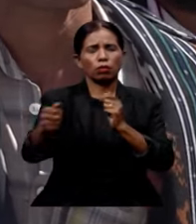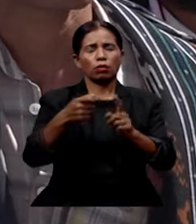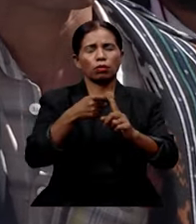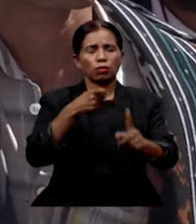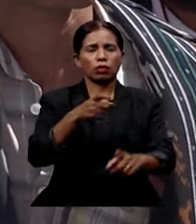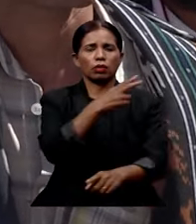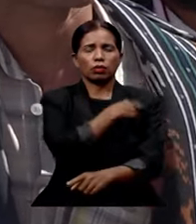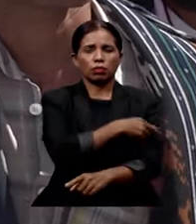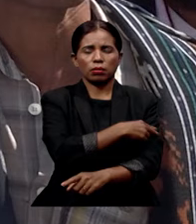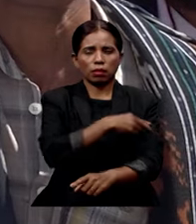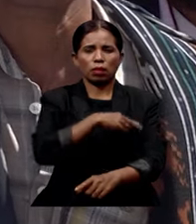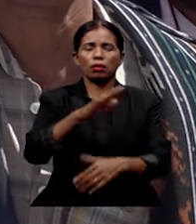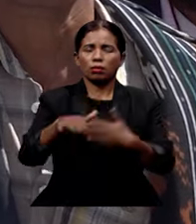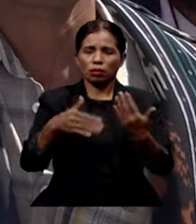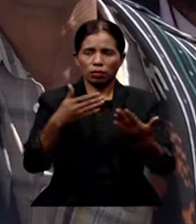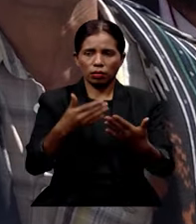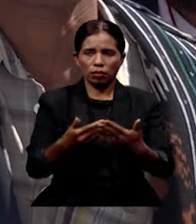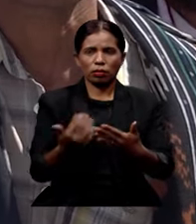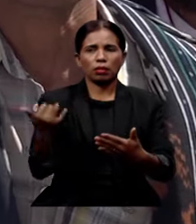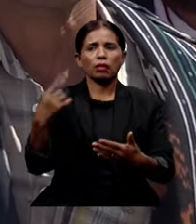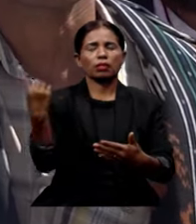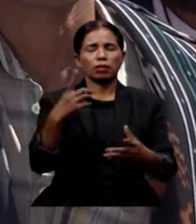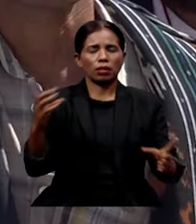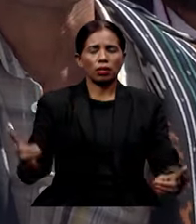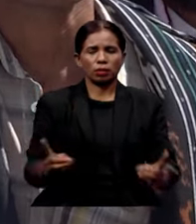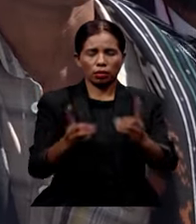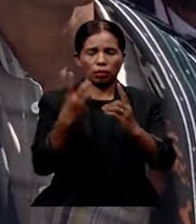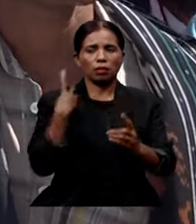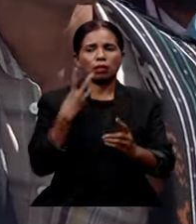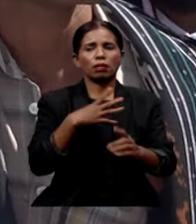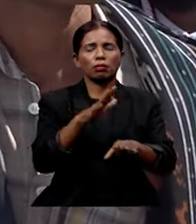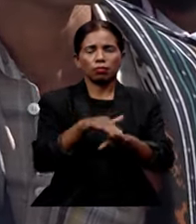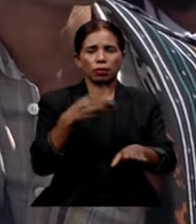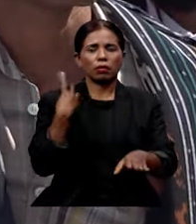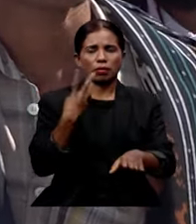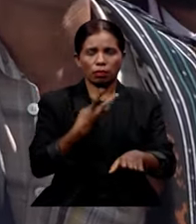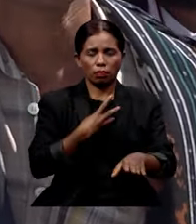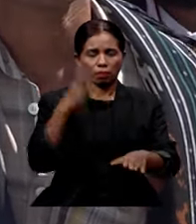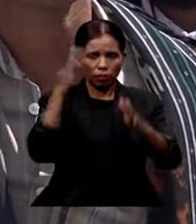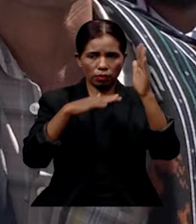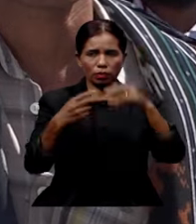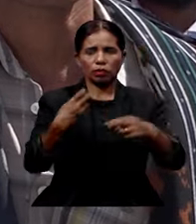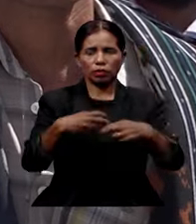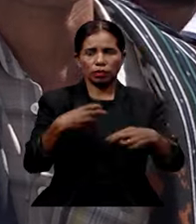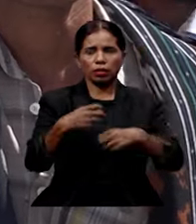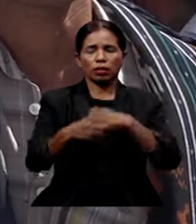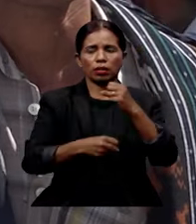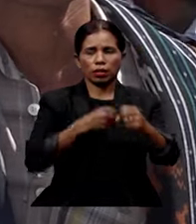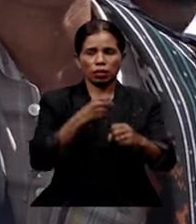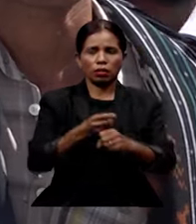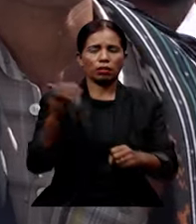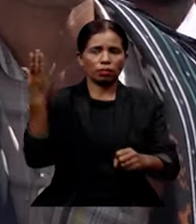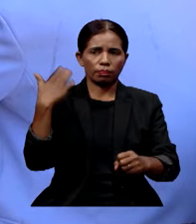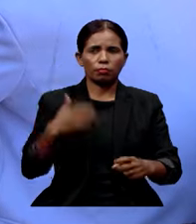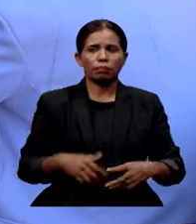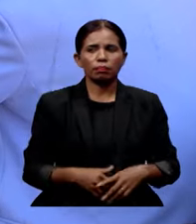centro Saudi no posto Saudi sira irem sempre imprenta Miami e problema Miami hori heta ni peculiar hetinan hira hira kliba